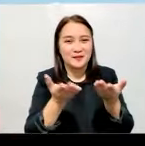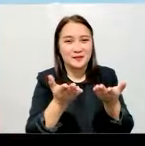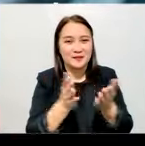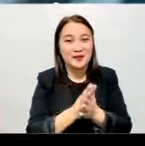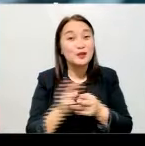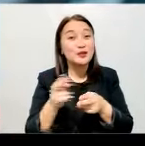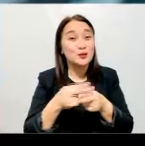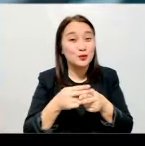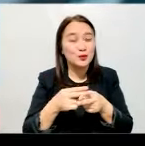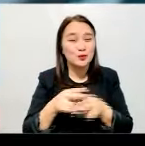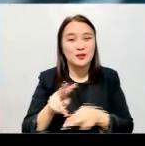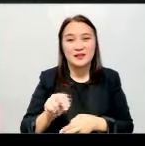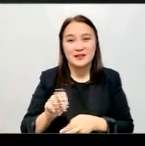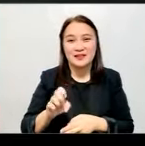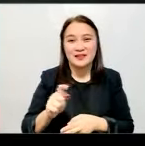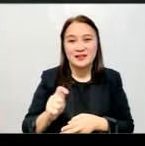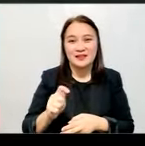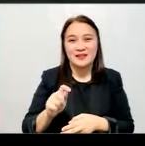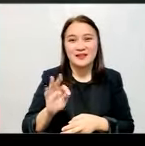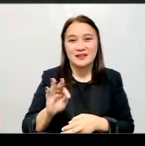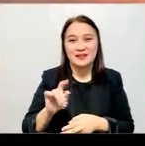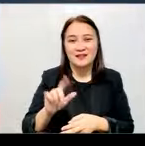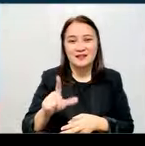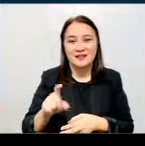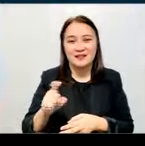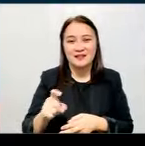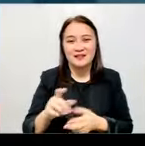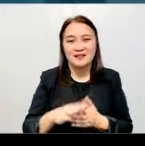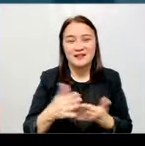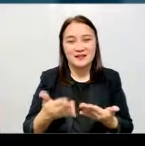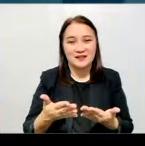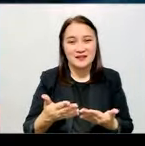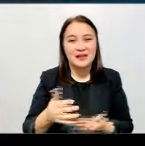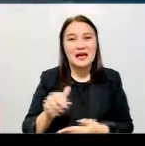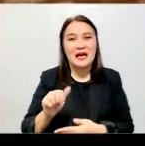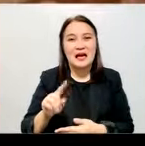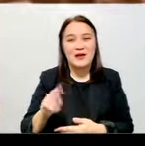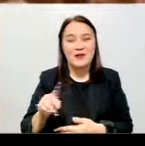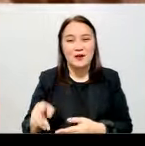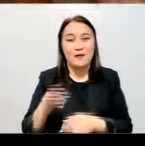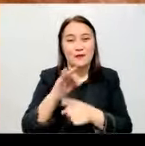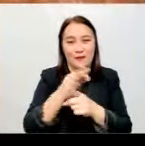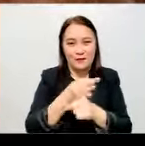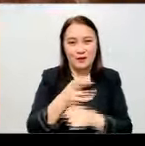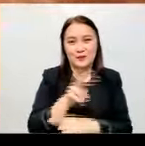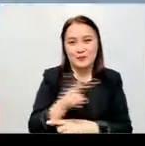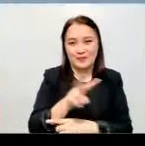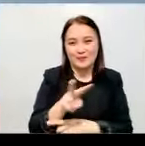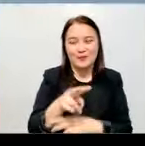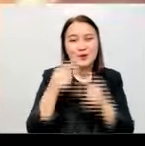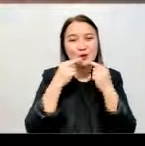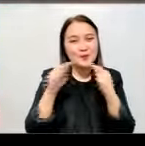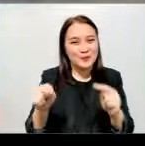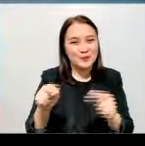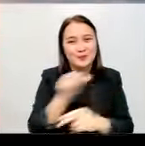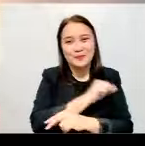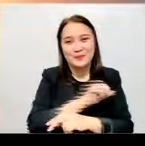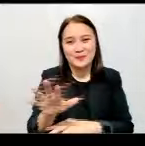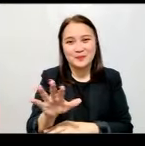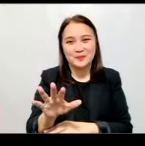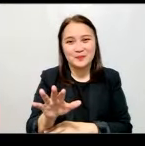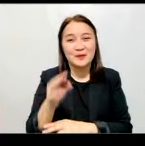sa Netflix, ang Avatar: The Last Airbender sa February 22. Nagbabalita mula sa Frontline,